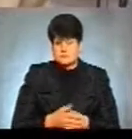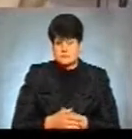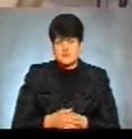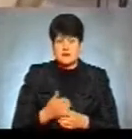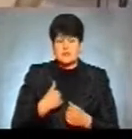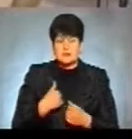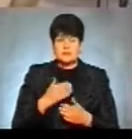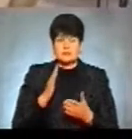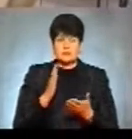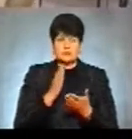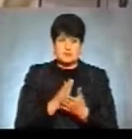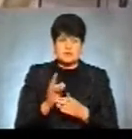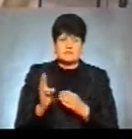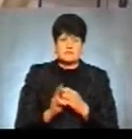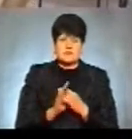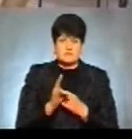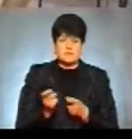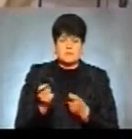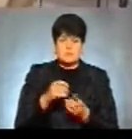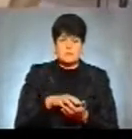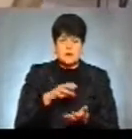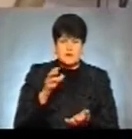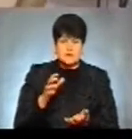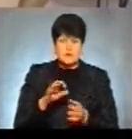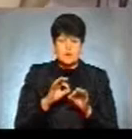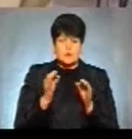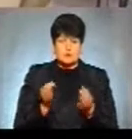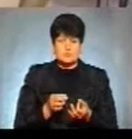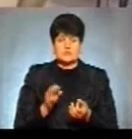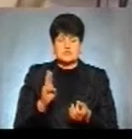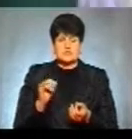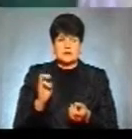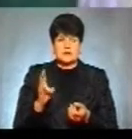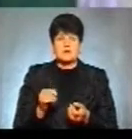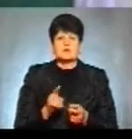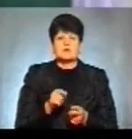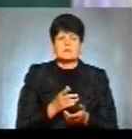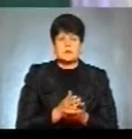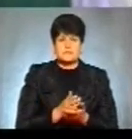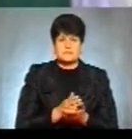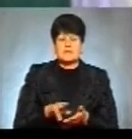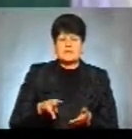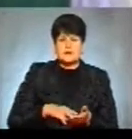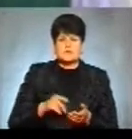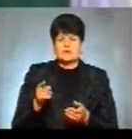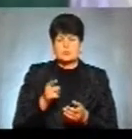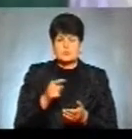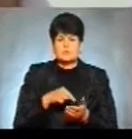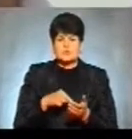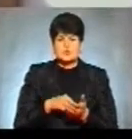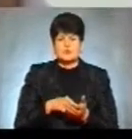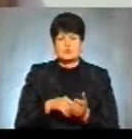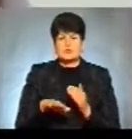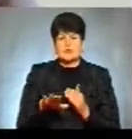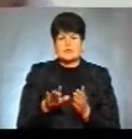тебе до церкви занести пасочку, кубаску, шинку, що там таке є. Директор Тернопільського міського